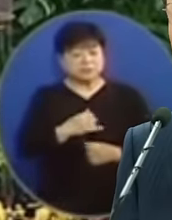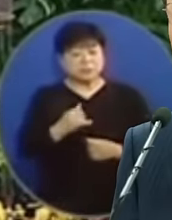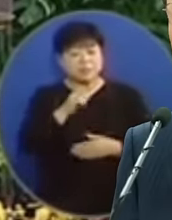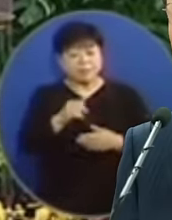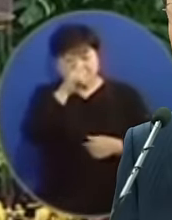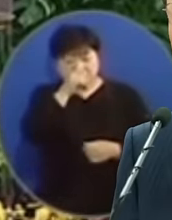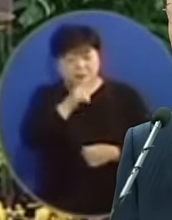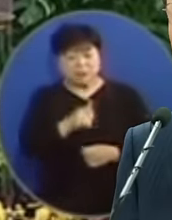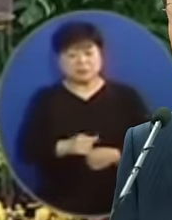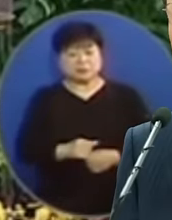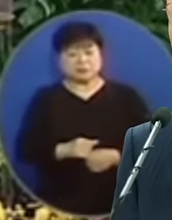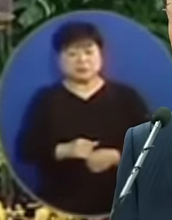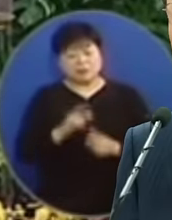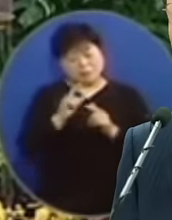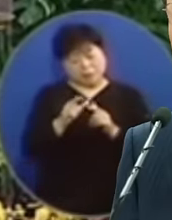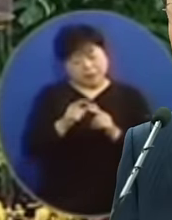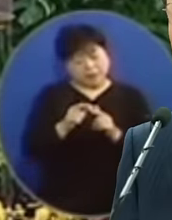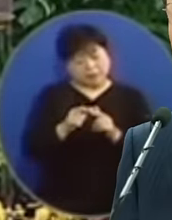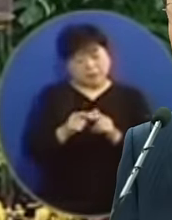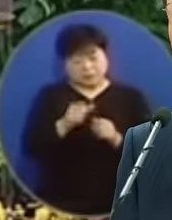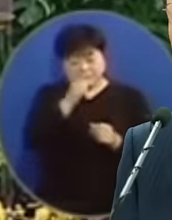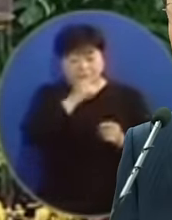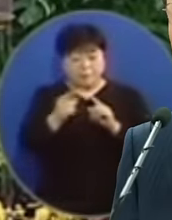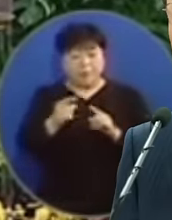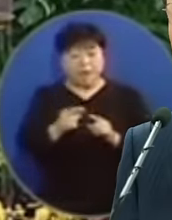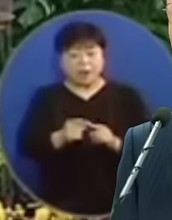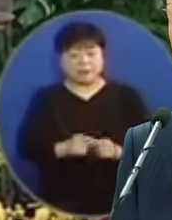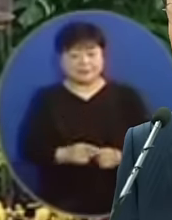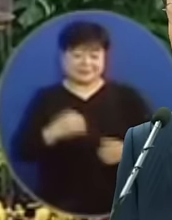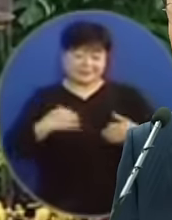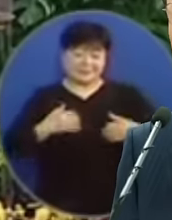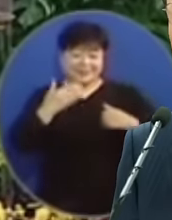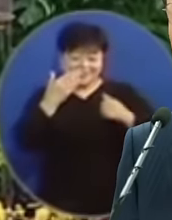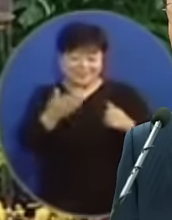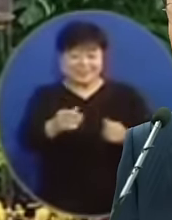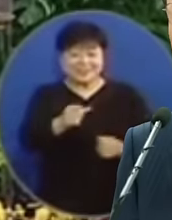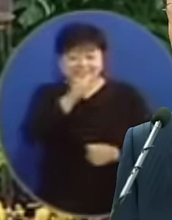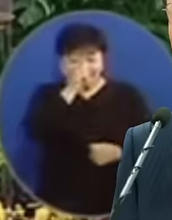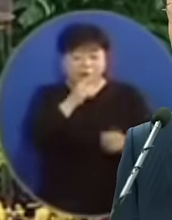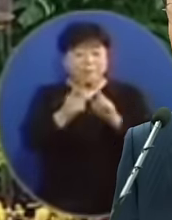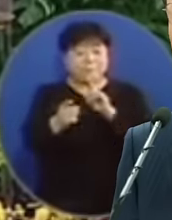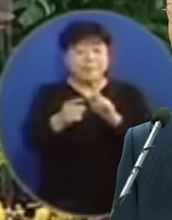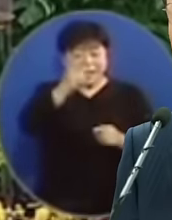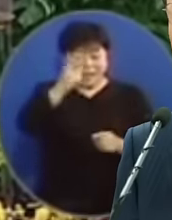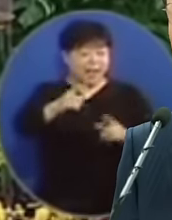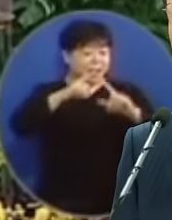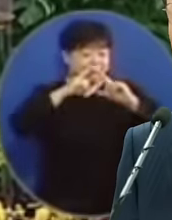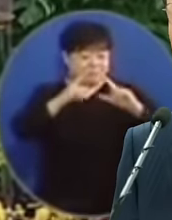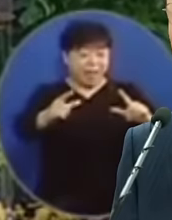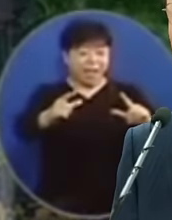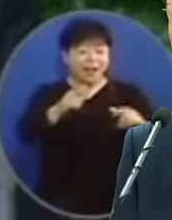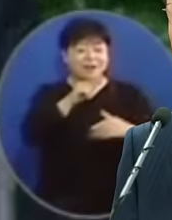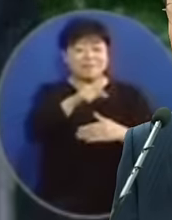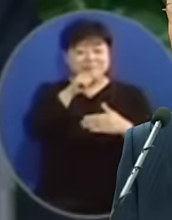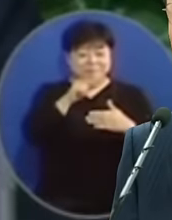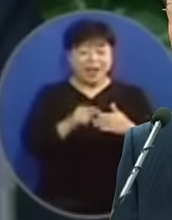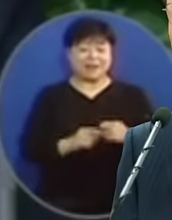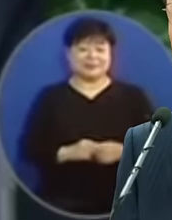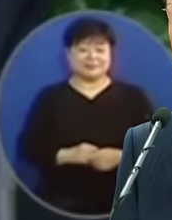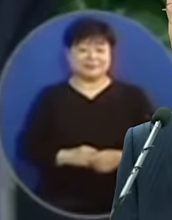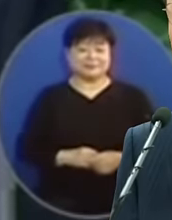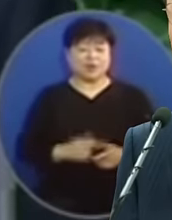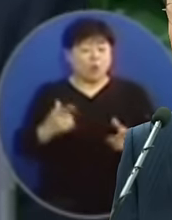마음에 있으면 그것으로 번뇌하게 되나 선한 말은 그것을 즐겁게 하느니라. 선한 말을 강하게 하면 그 말이